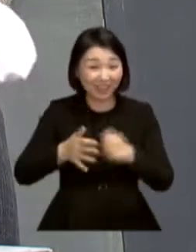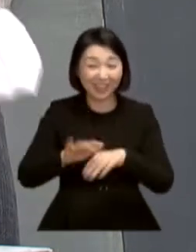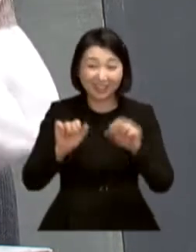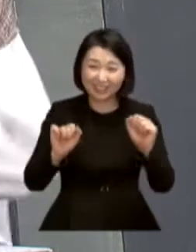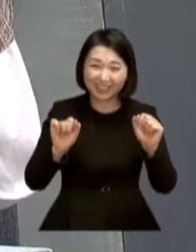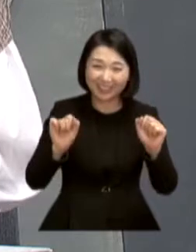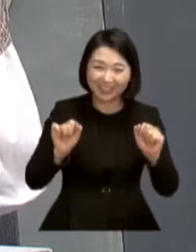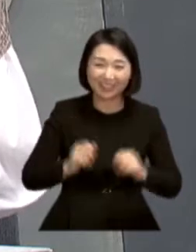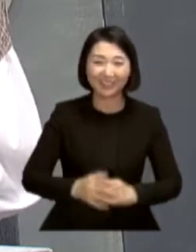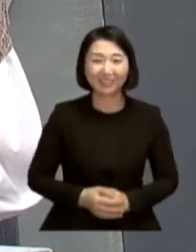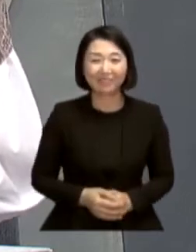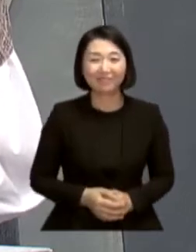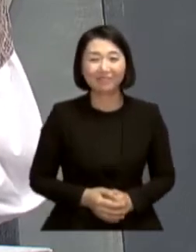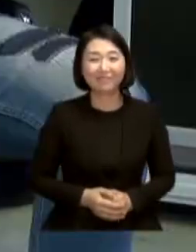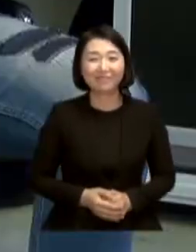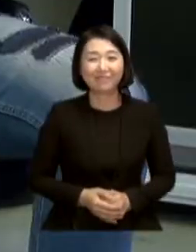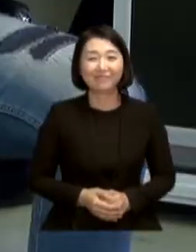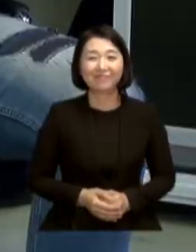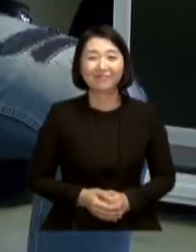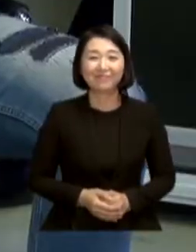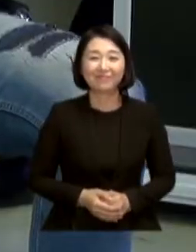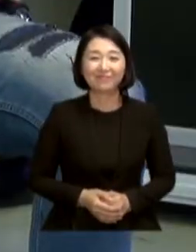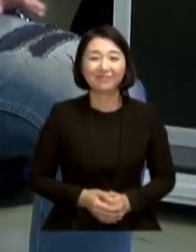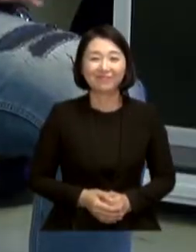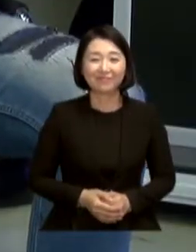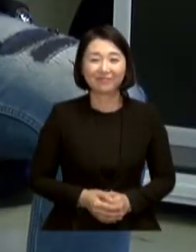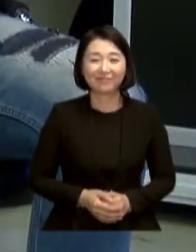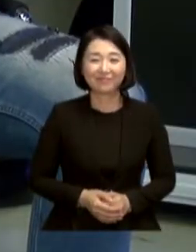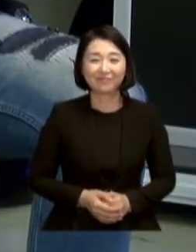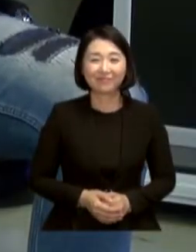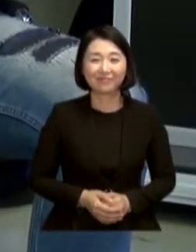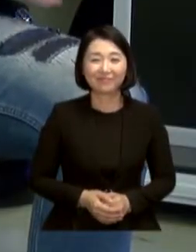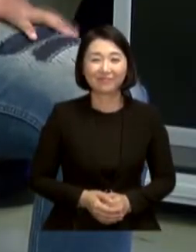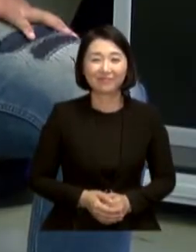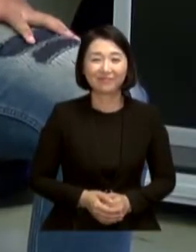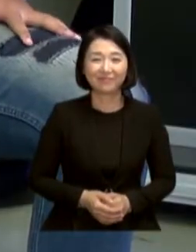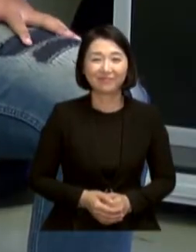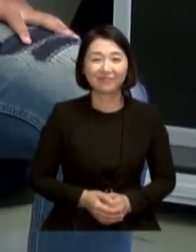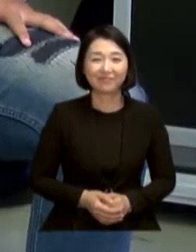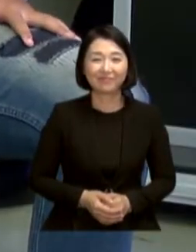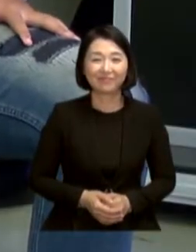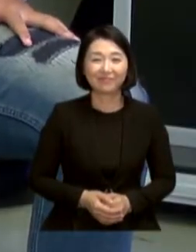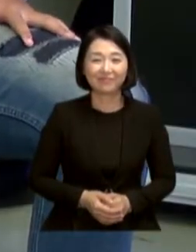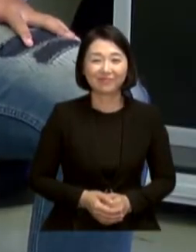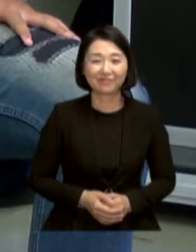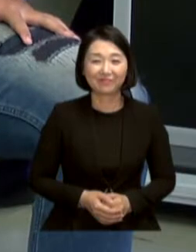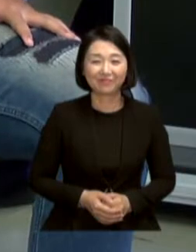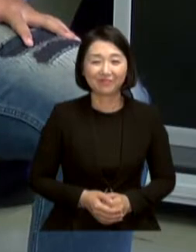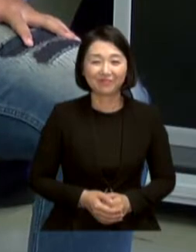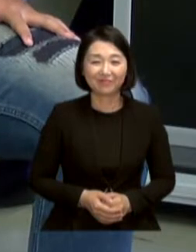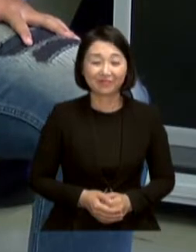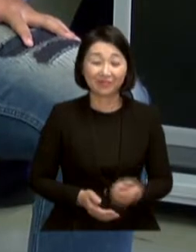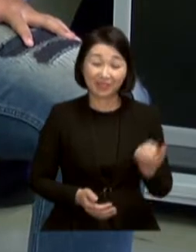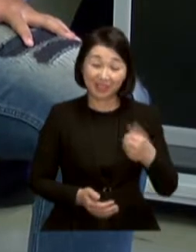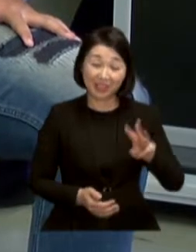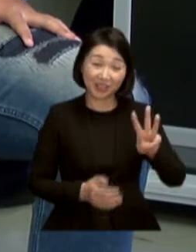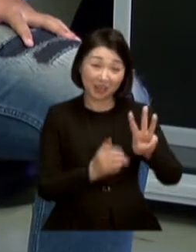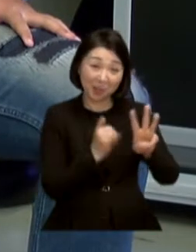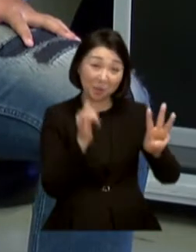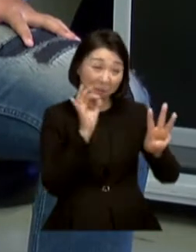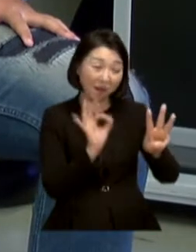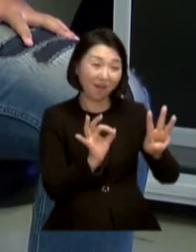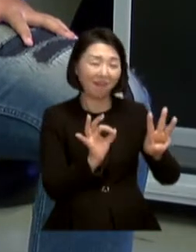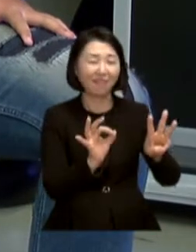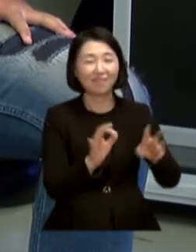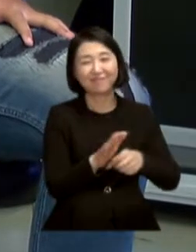해줄까요? 안녕하세요. 네, 한번, 네 안녕하세요. 안녕하세요. 네. 어머 세상에. 아, 세 분이 정말